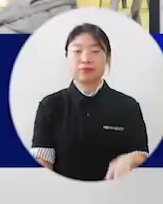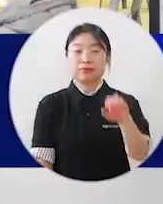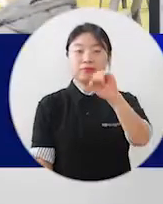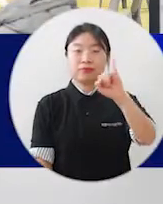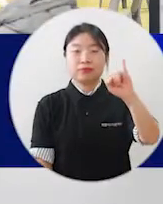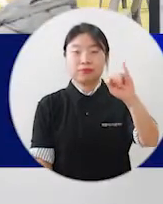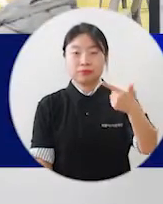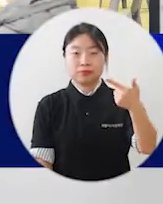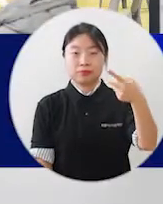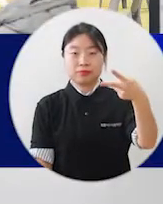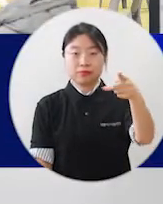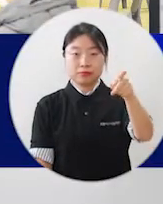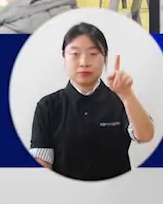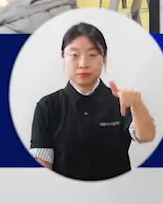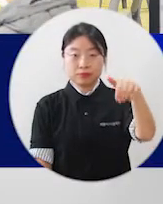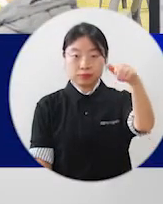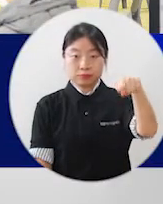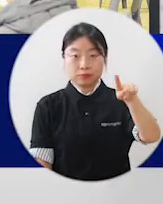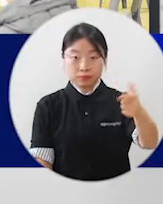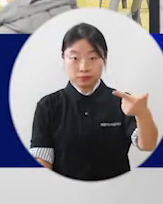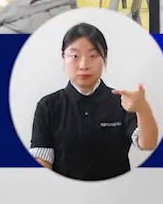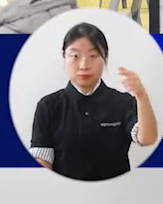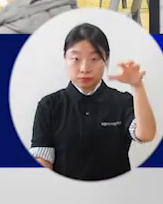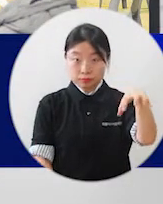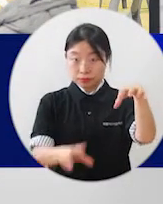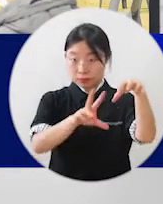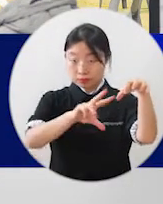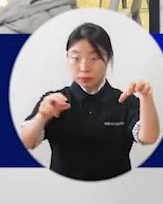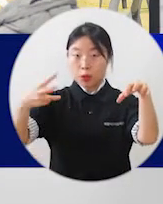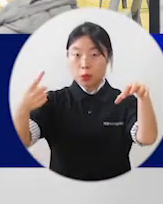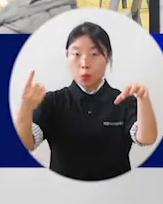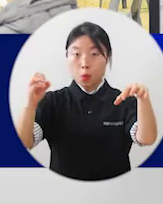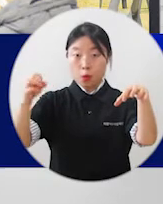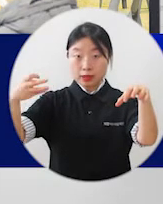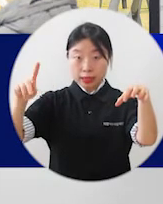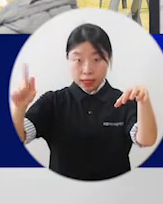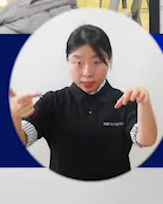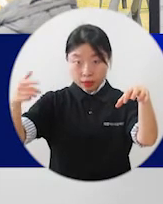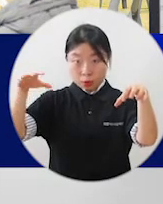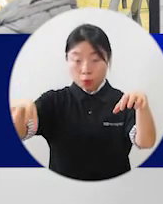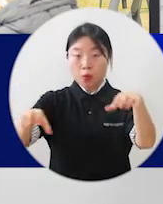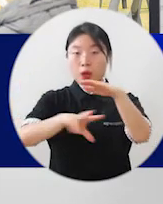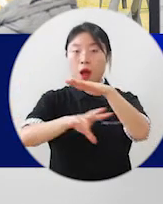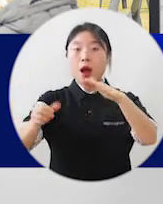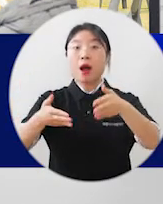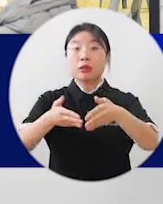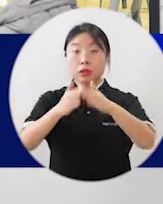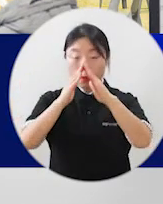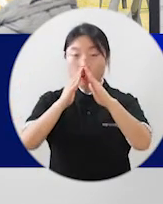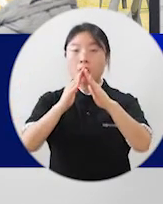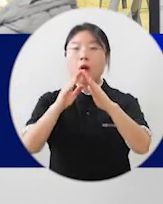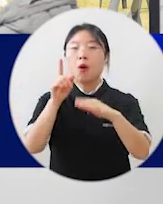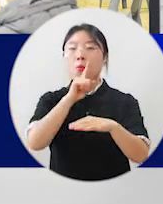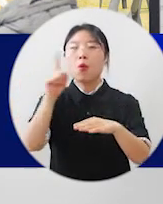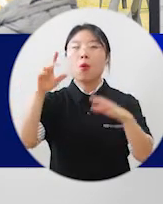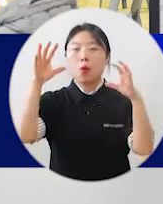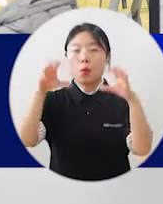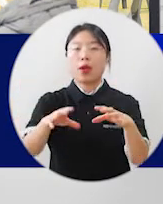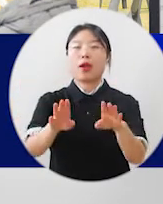인덕원에서 동탄을 연결하는 복선전철 건설 사업의 환경영향평가서 주민설명회가